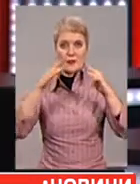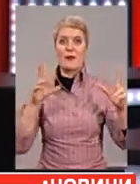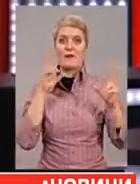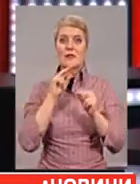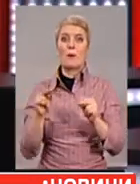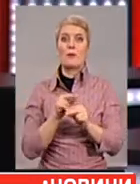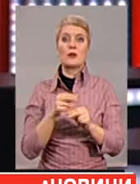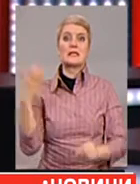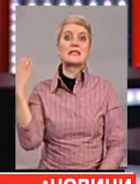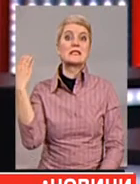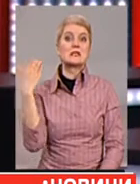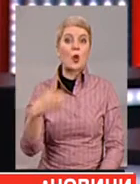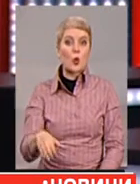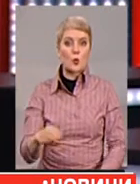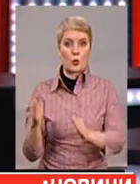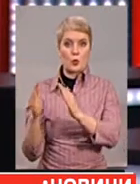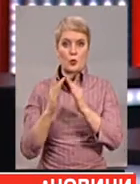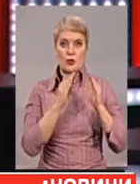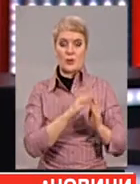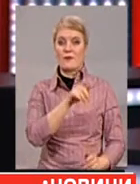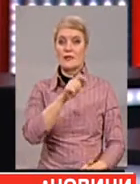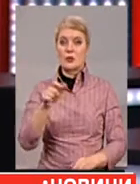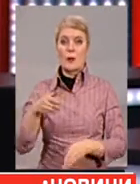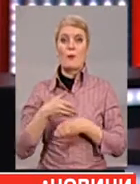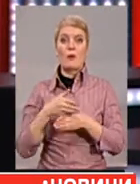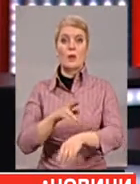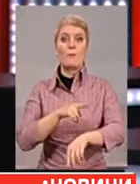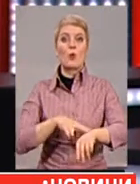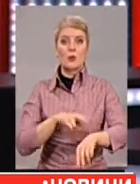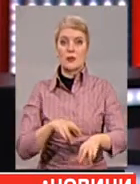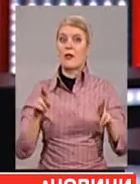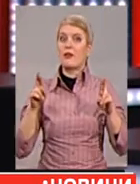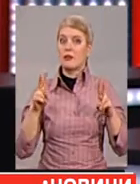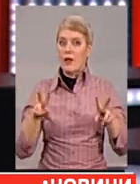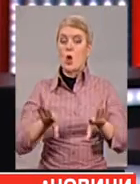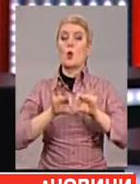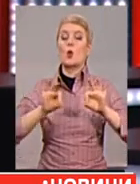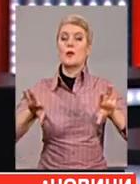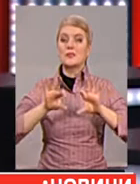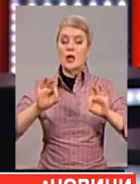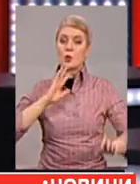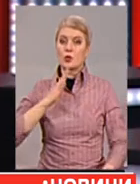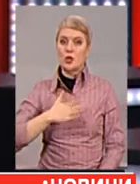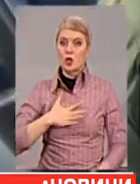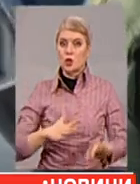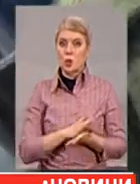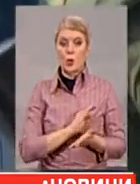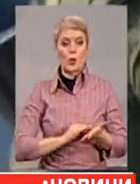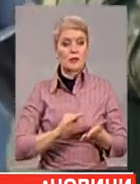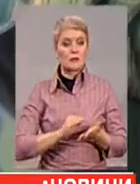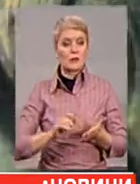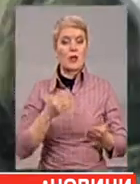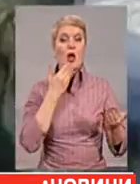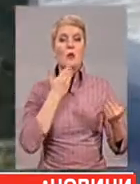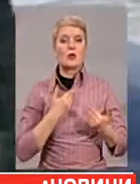полагодити понад сотню будинків. Жителям допомагають і поліцейські, як саме, розкажуть наші кореспонденти. Звертайтеся з будь-якими